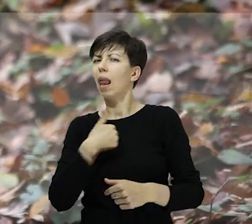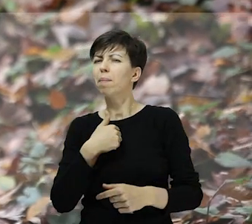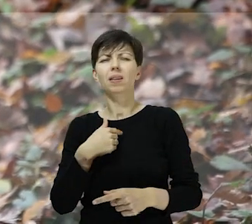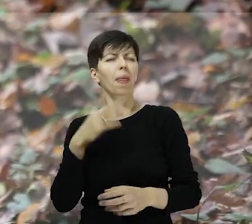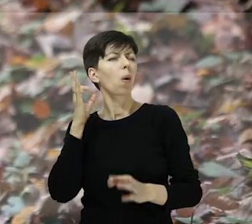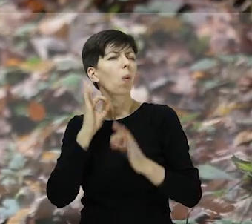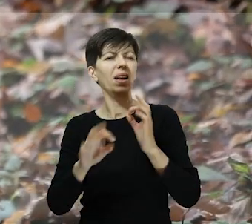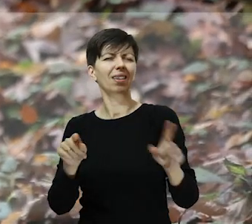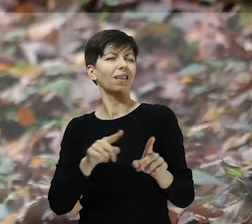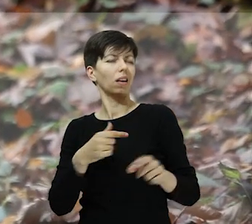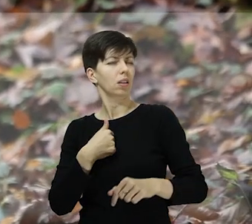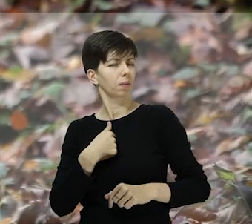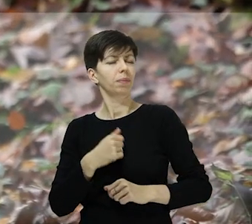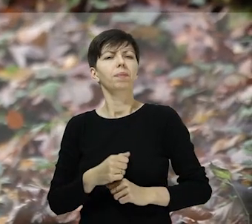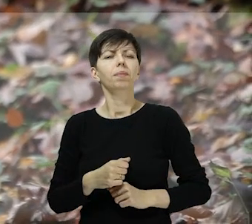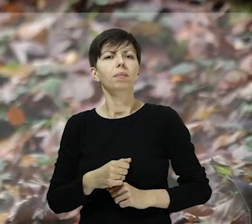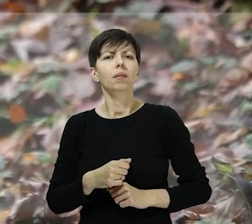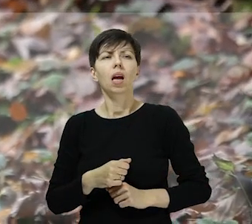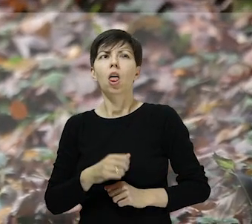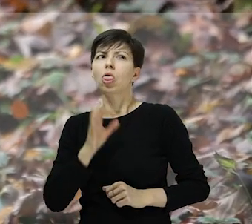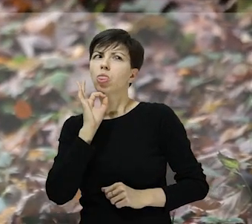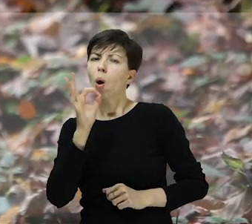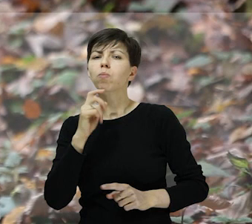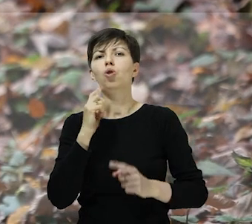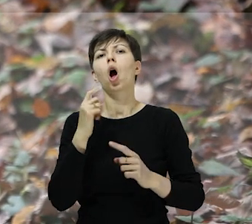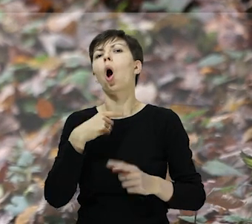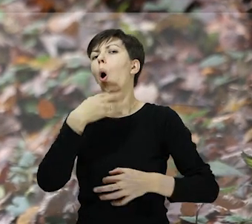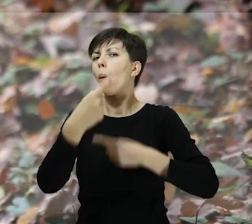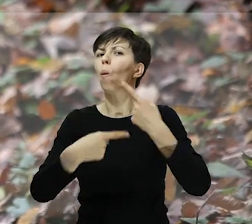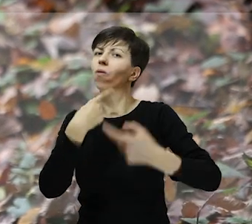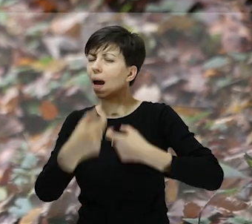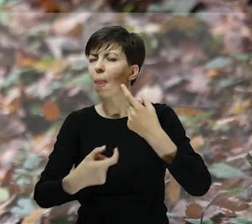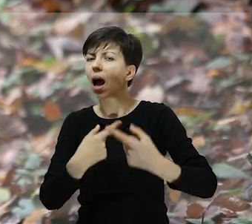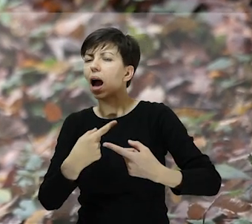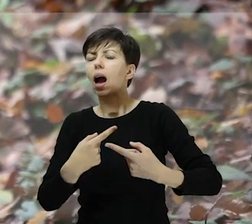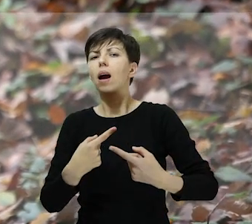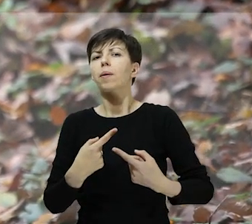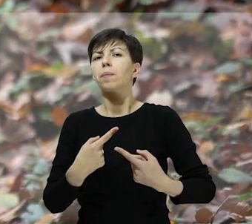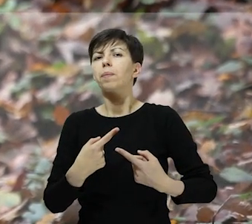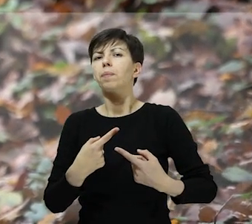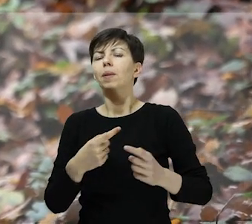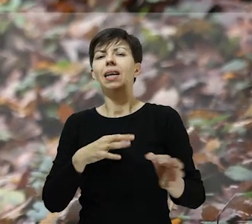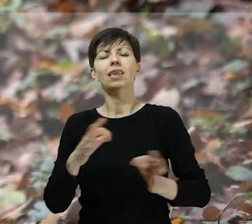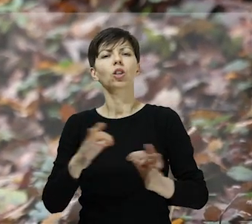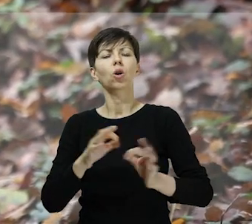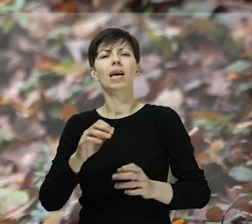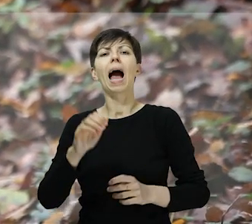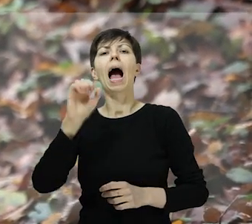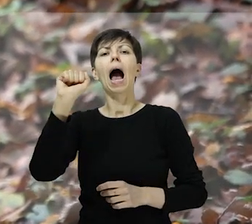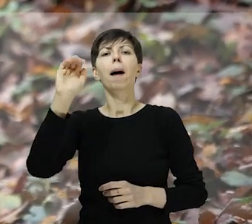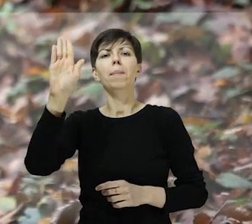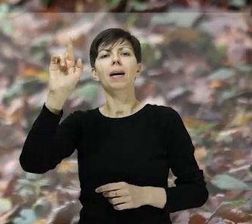to może dla mnie konkretnie oznaczać. I niezwykle o tym opowiada i zapowiada to